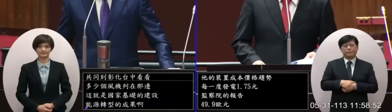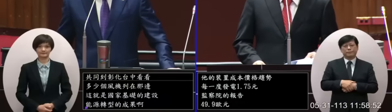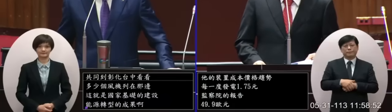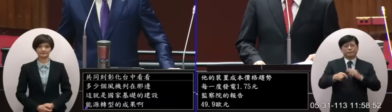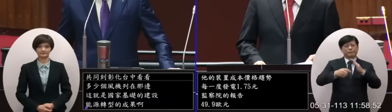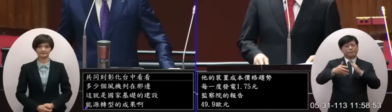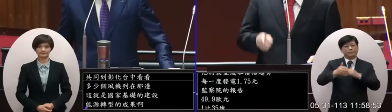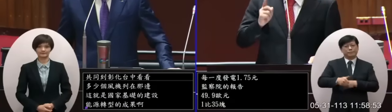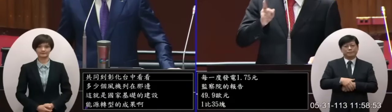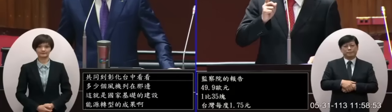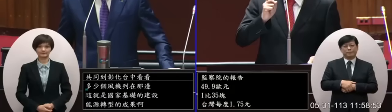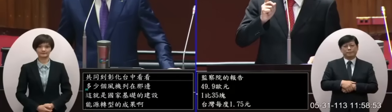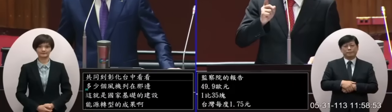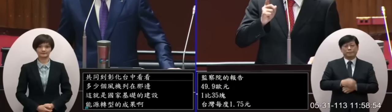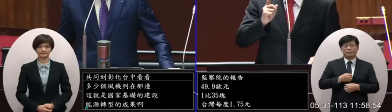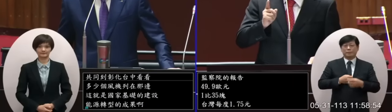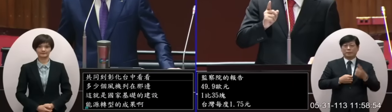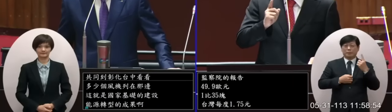院长，